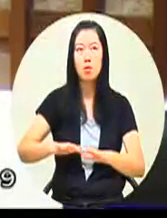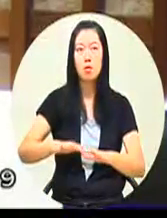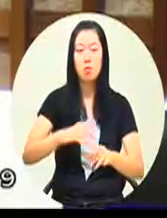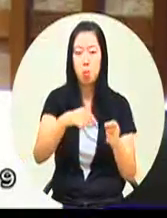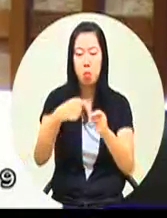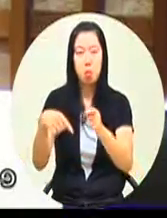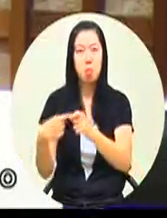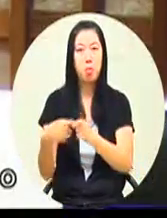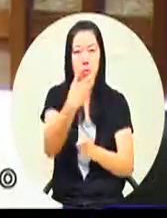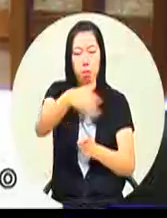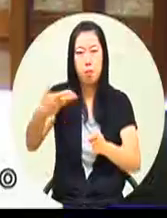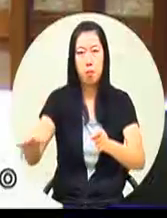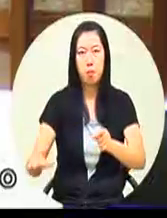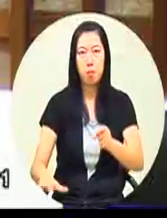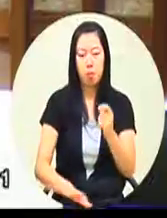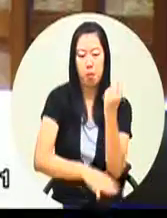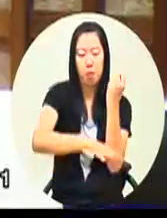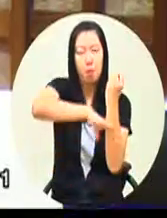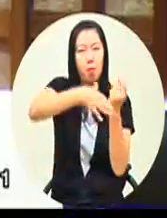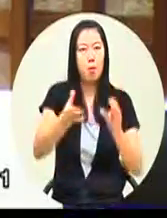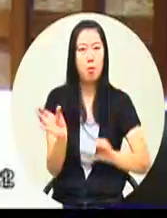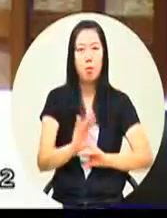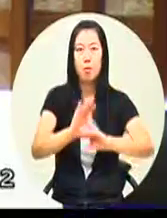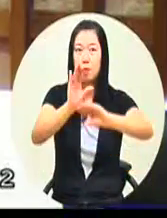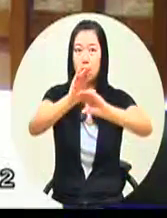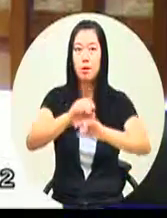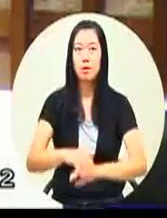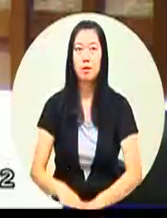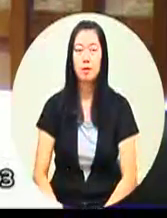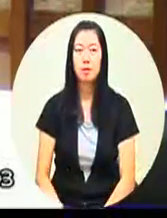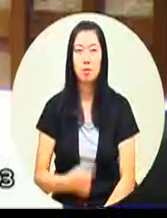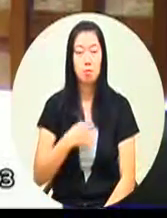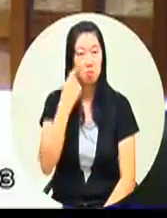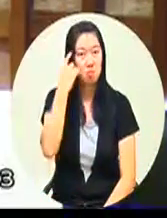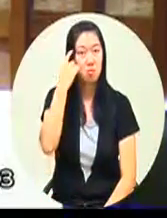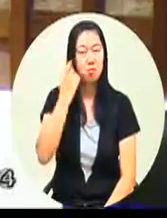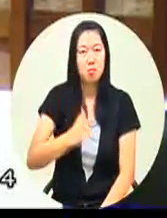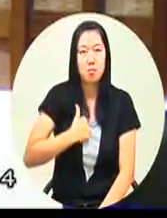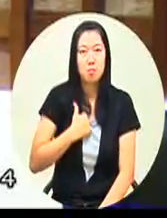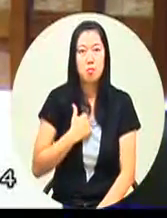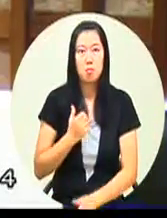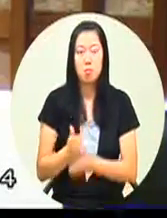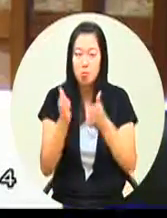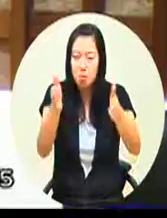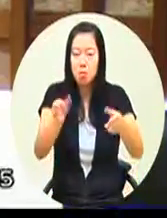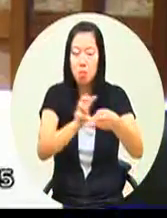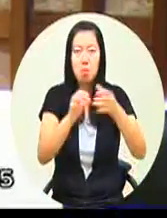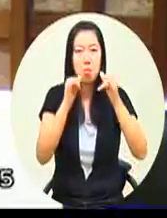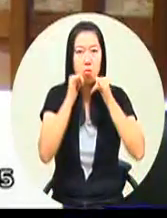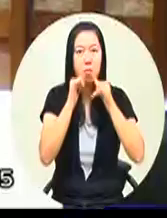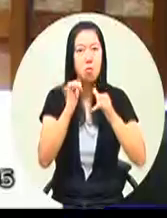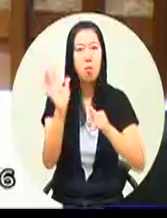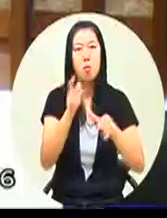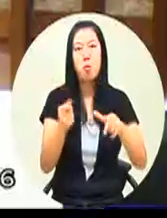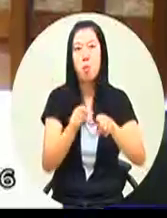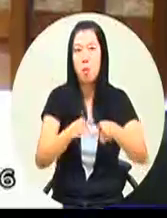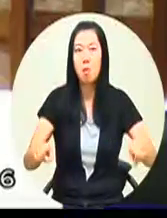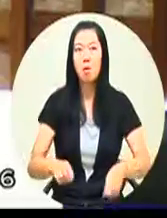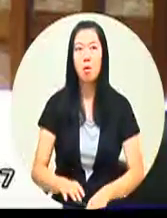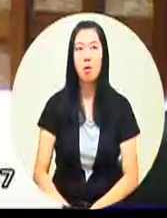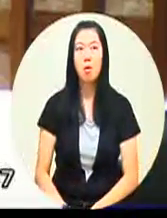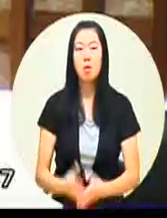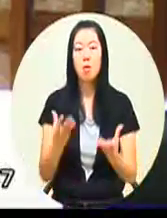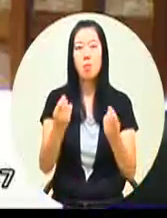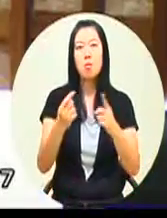较严重啦，今年是上严重的一冬啦。啊，我是感觉讲这事实是对产业无公平啊。即个淹水 不但不能去插